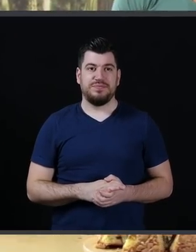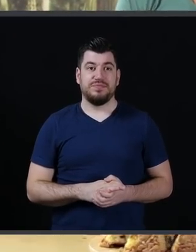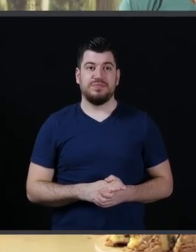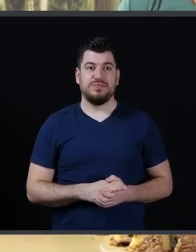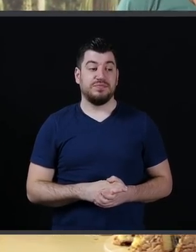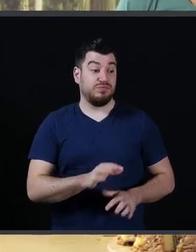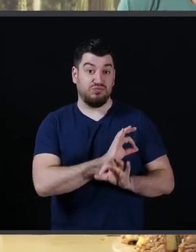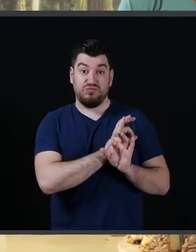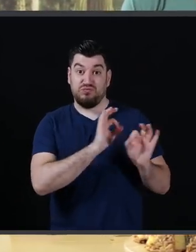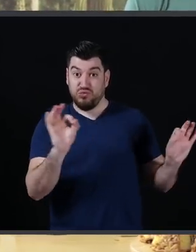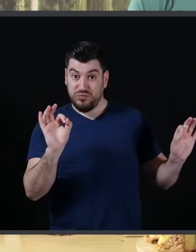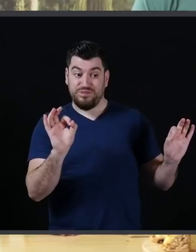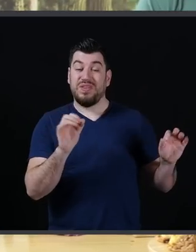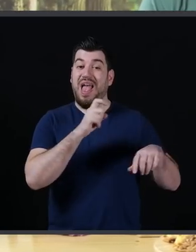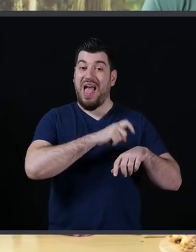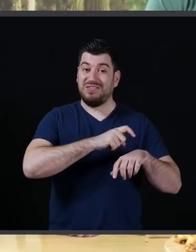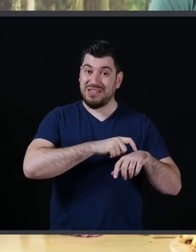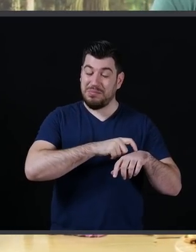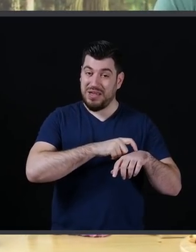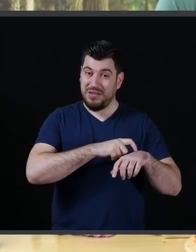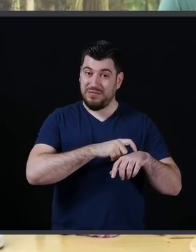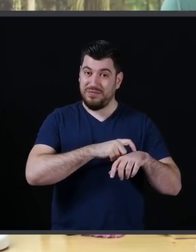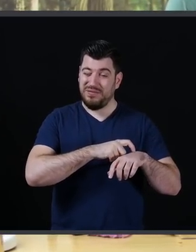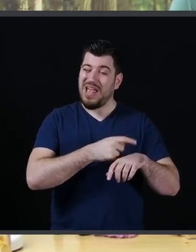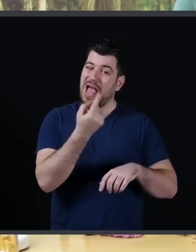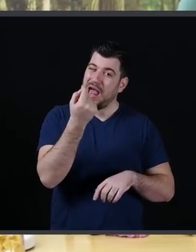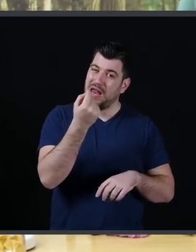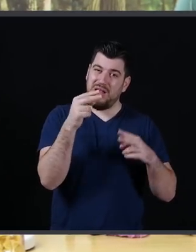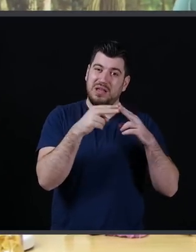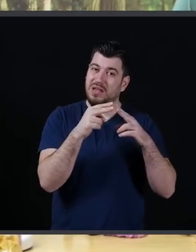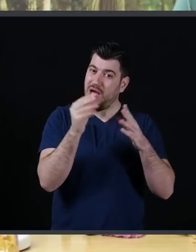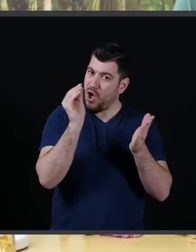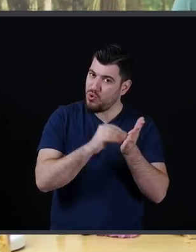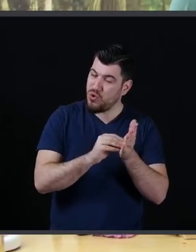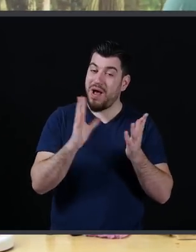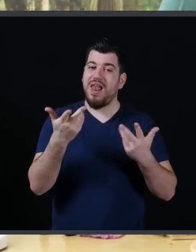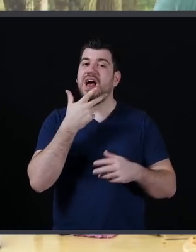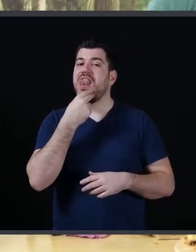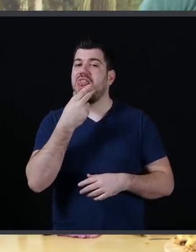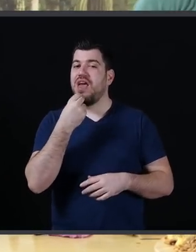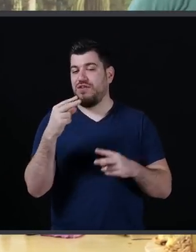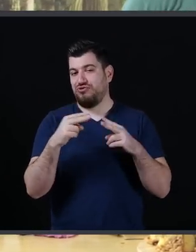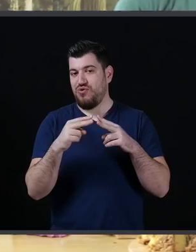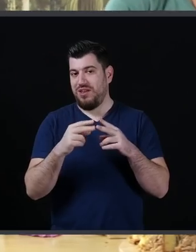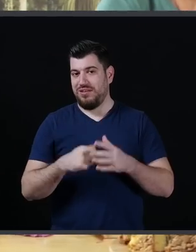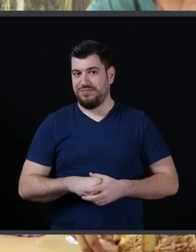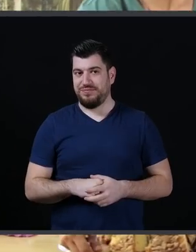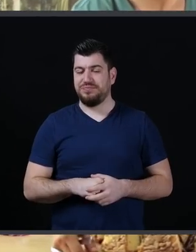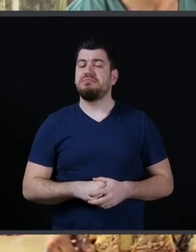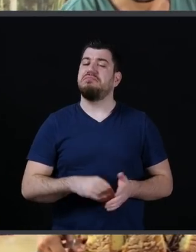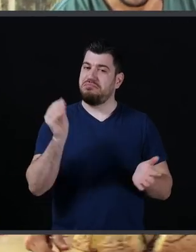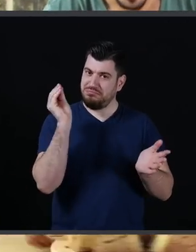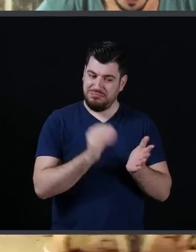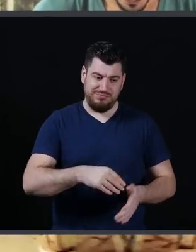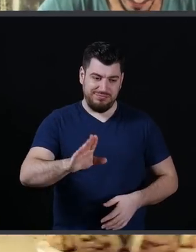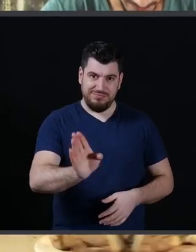Έτσι όπως είναι, θα ρίξω άλλο λίγο σοκολάτα, αλλά αυτή θα είναι λευκή. Και